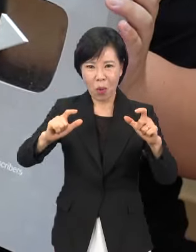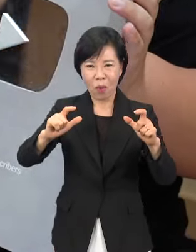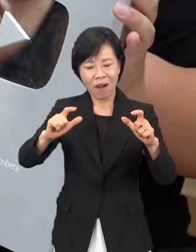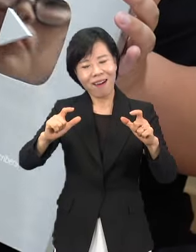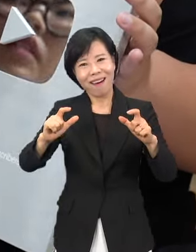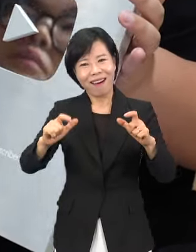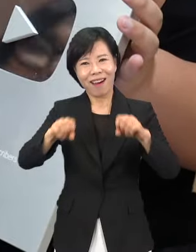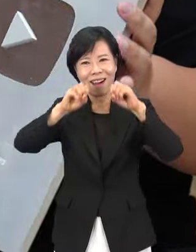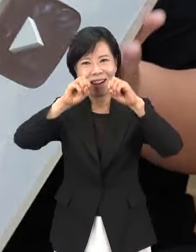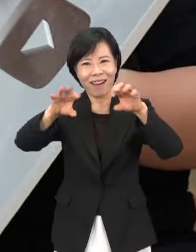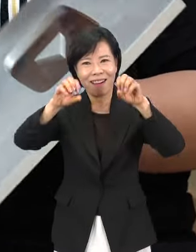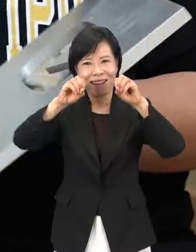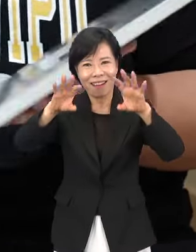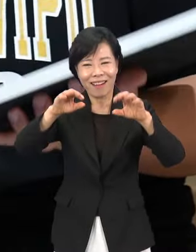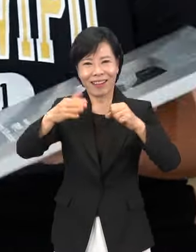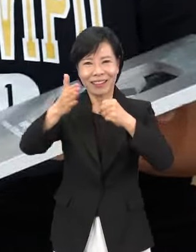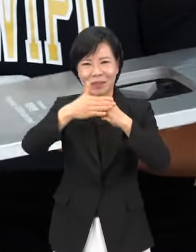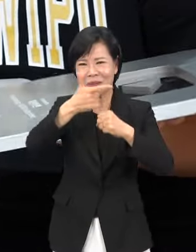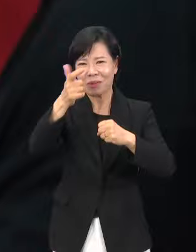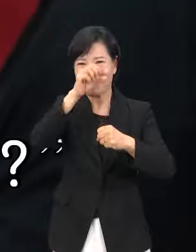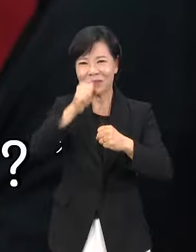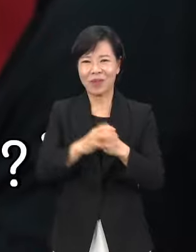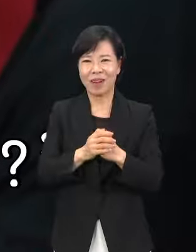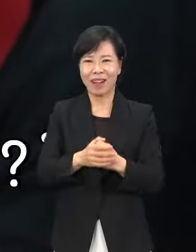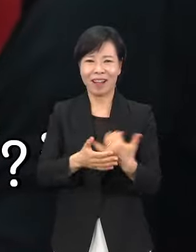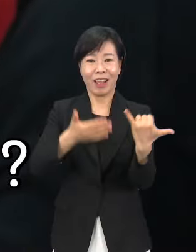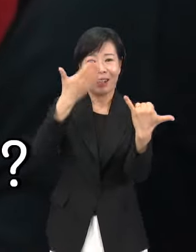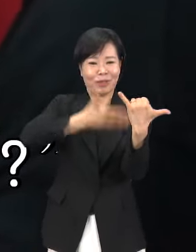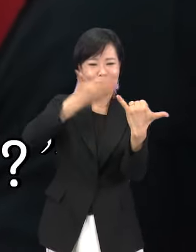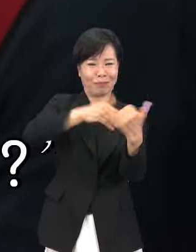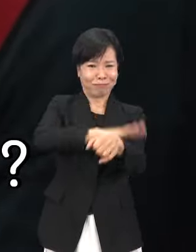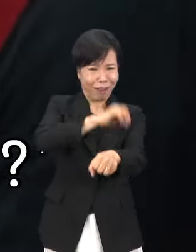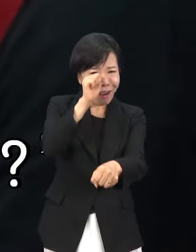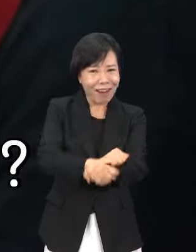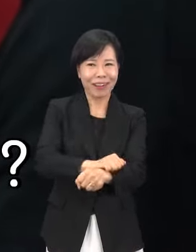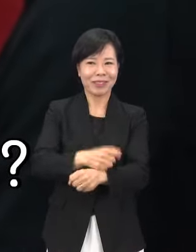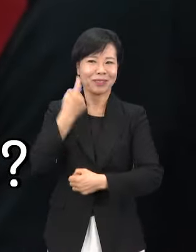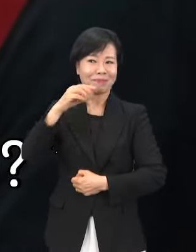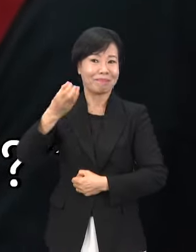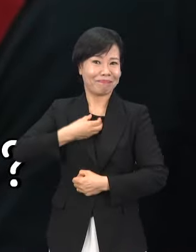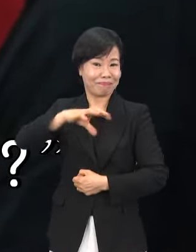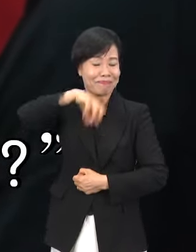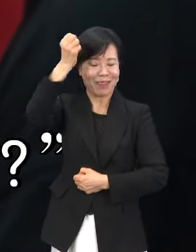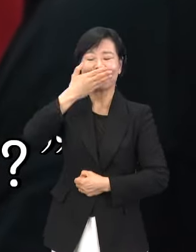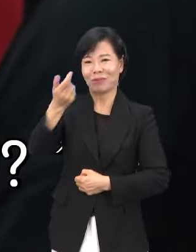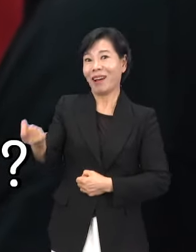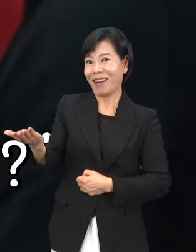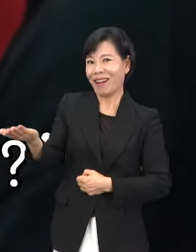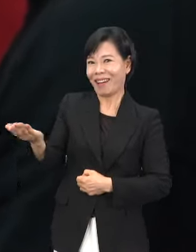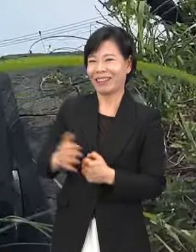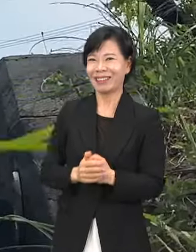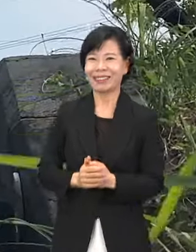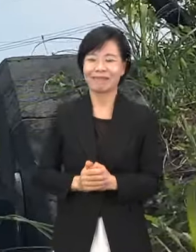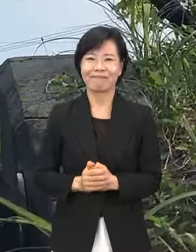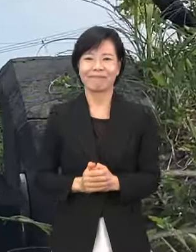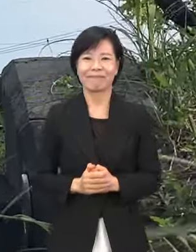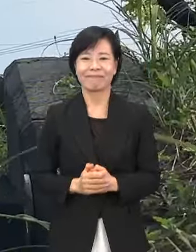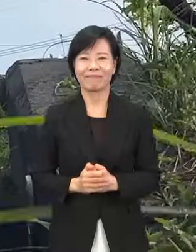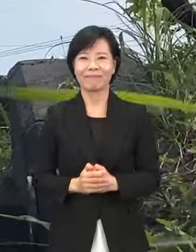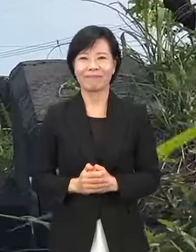알리는 쇼츠 콘텐츠도 함께 찍어보았습니다. 오빠도 유튜브 잘해가지고 골드메달 받으면 되는 거 아니?